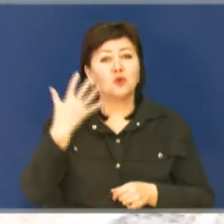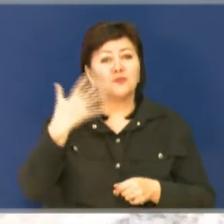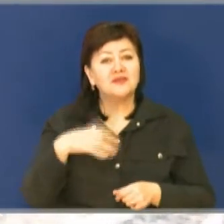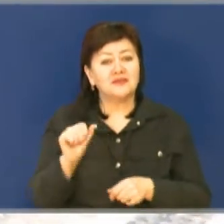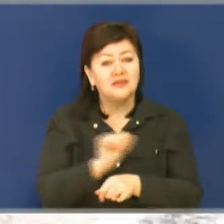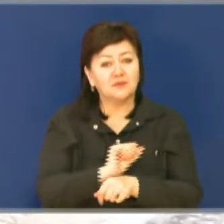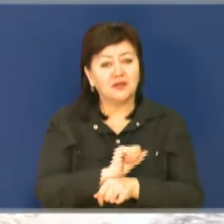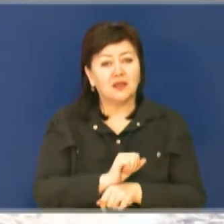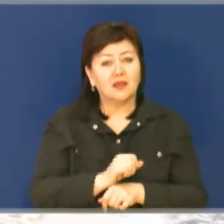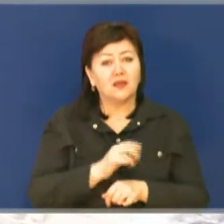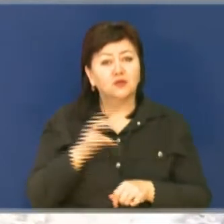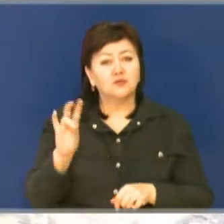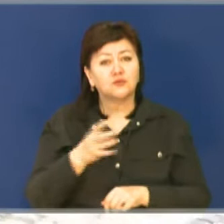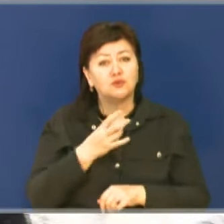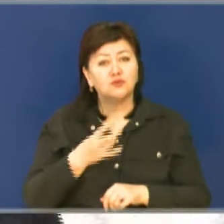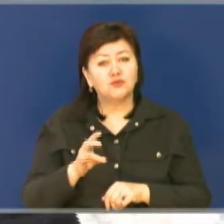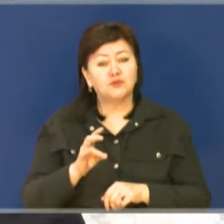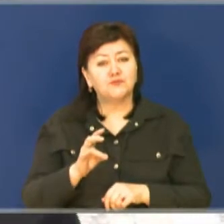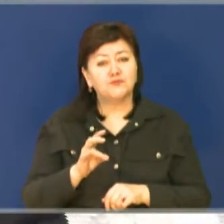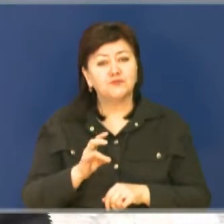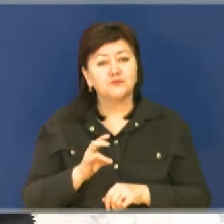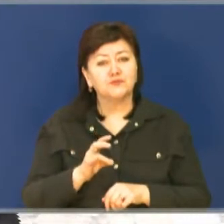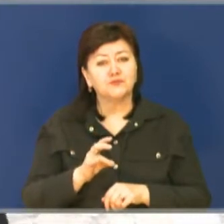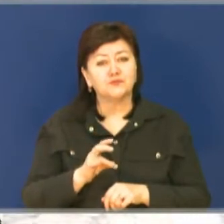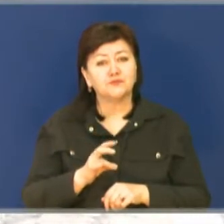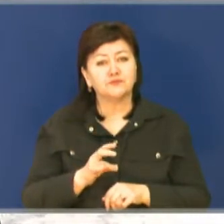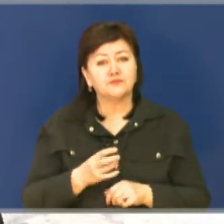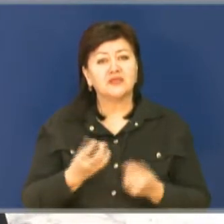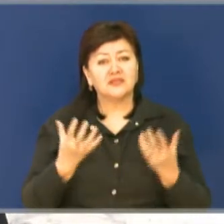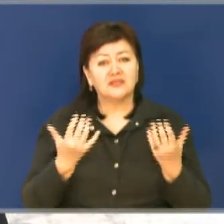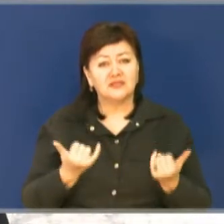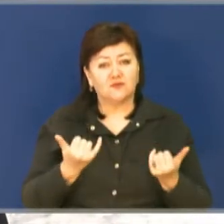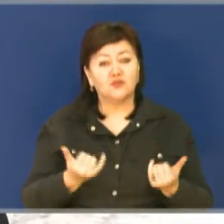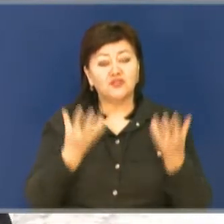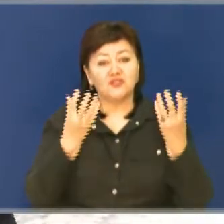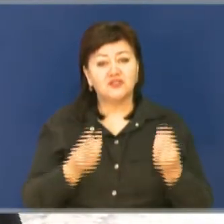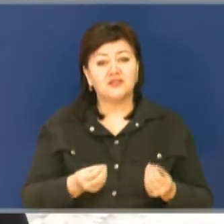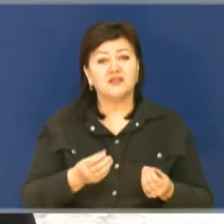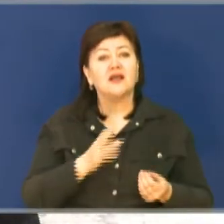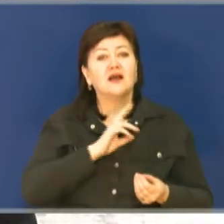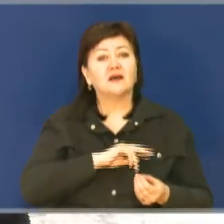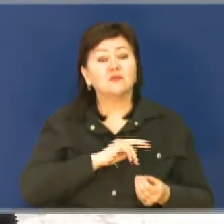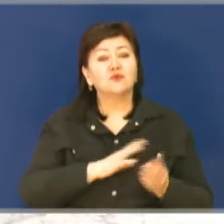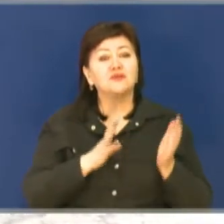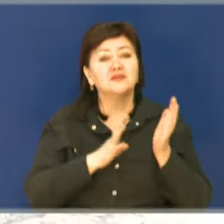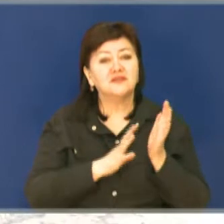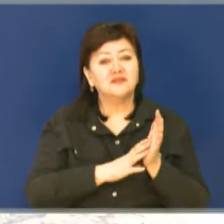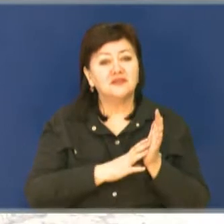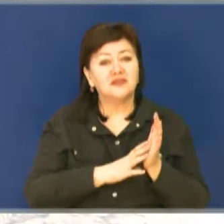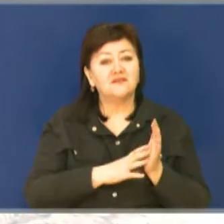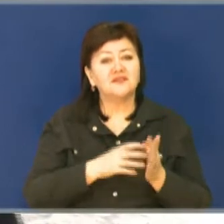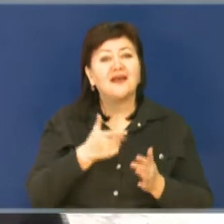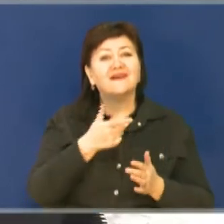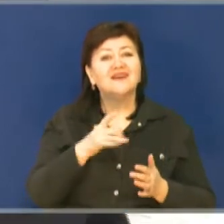вышло. На ночь у нас за сегодняшний день вышло 9 единиц